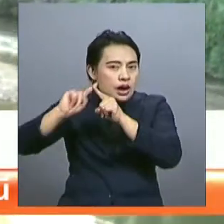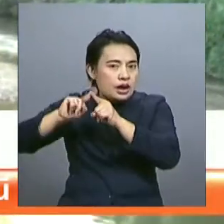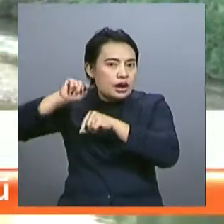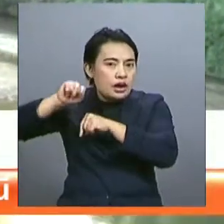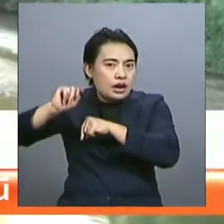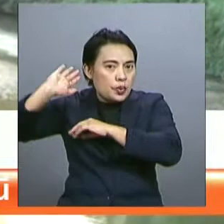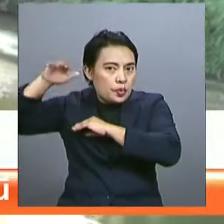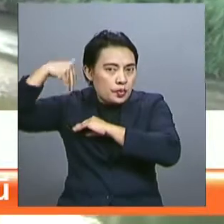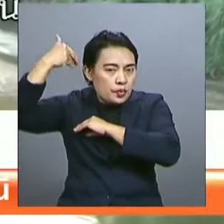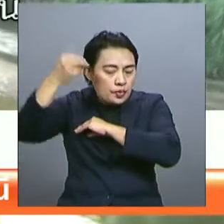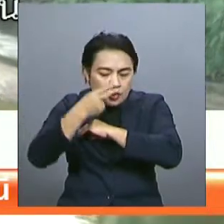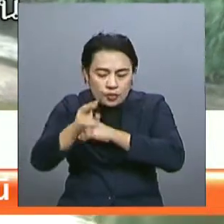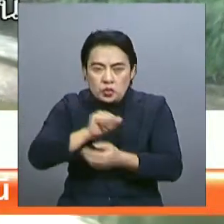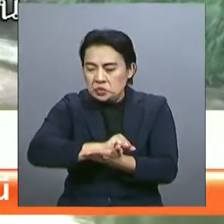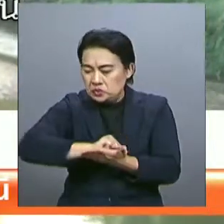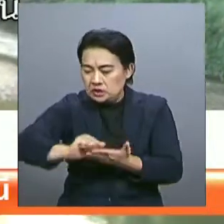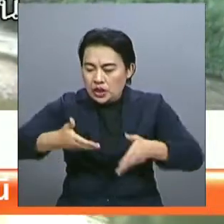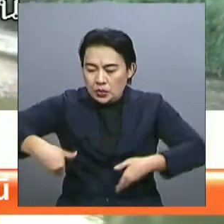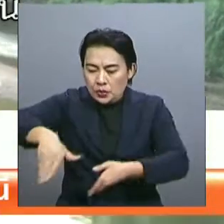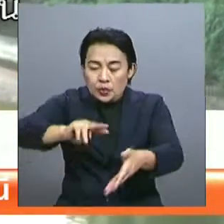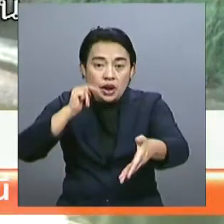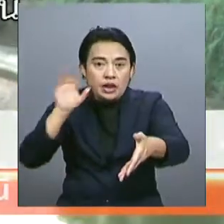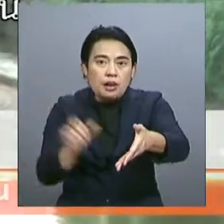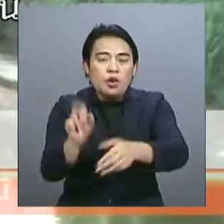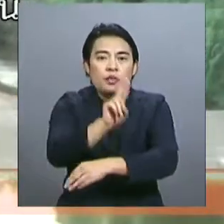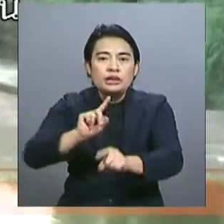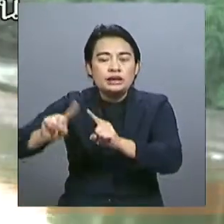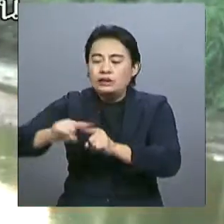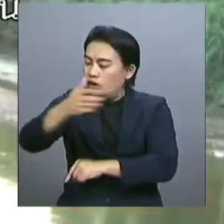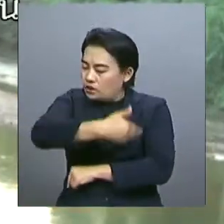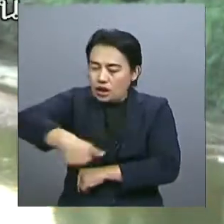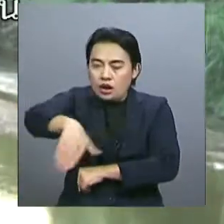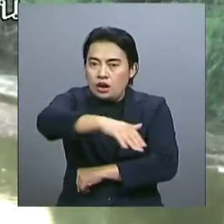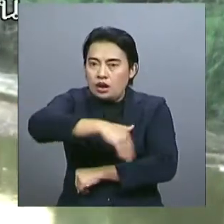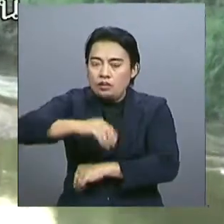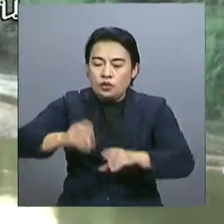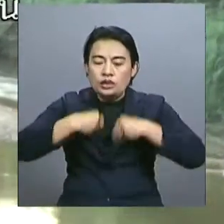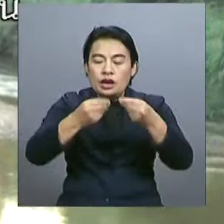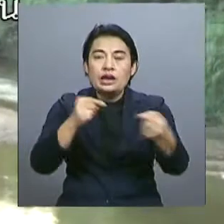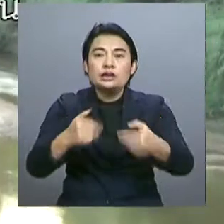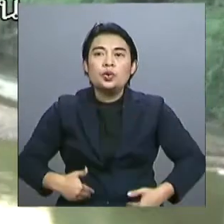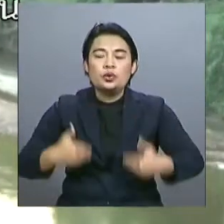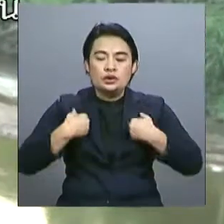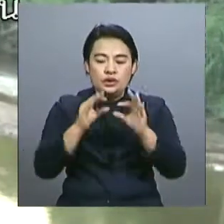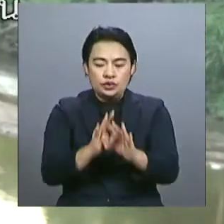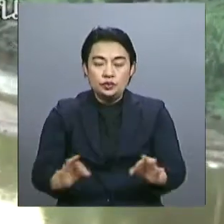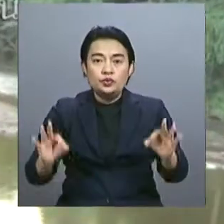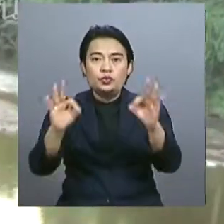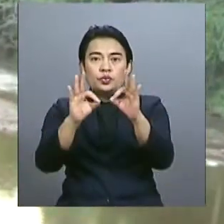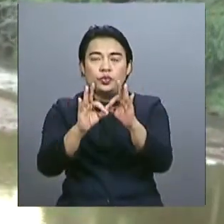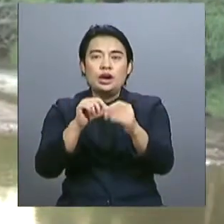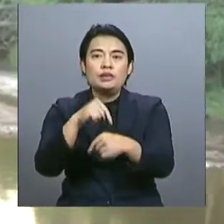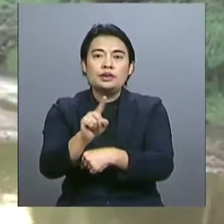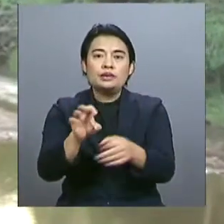ความสะอาดมามาน้ำคลองยันนี่ใช้ลื่นใช้ทุกอย่างครับให้ชีวิตความสำคัญของคน